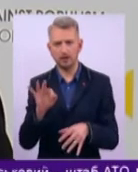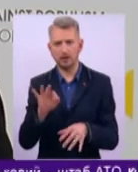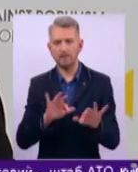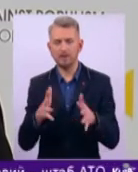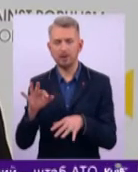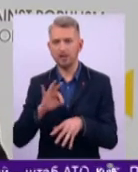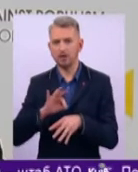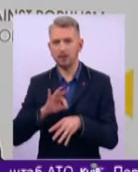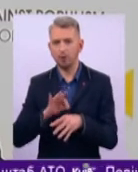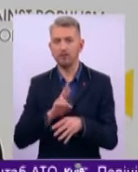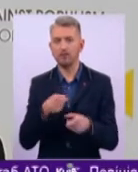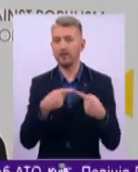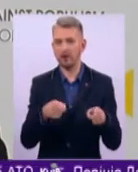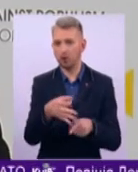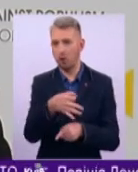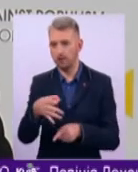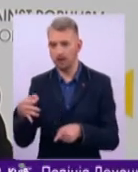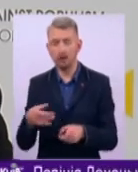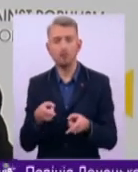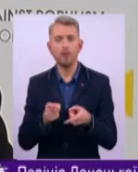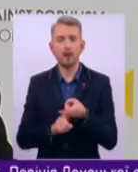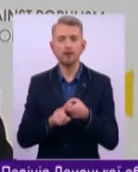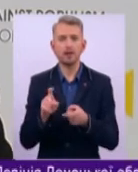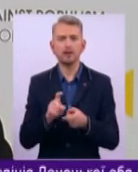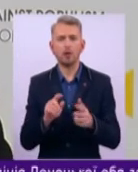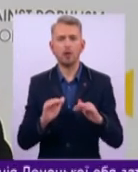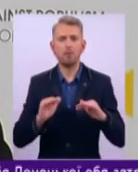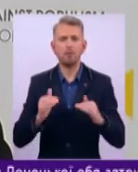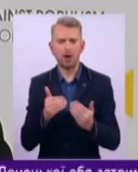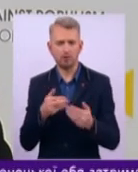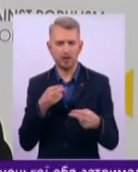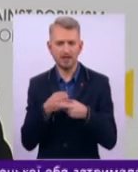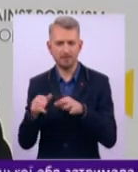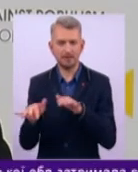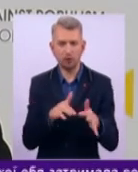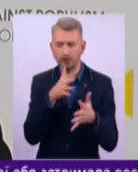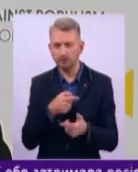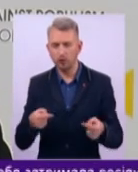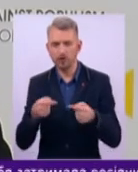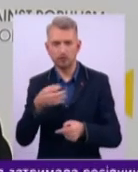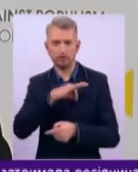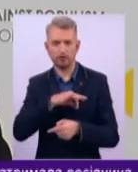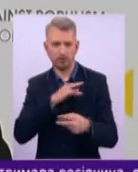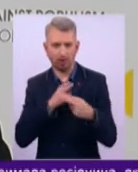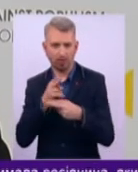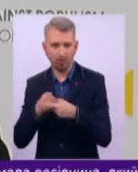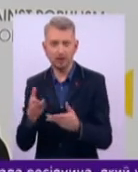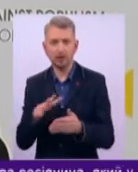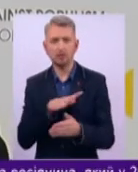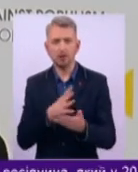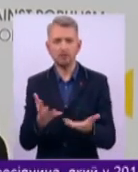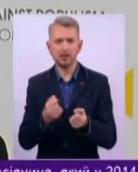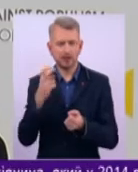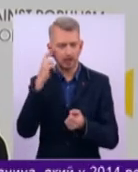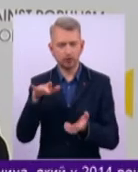випадків захворювання, як в інших областях, пов'язано з обмежувальними заходами і своєчасністю їх вжиття, які були прийняті